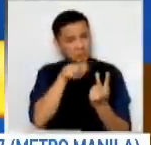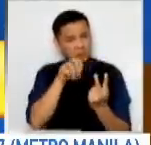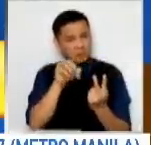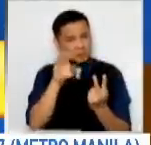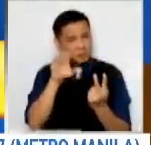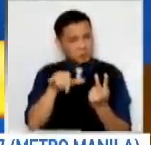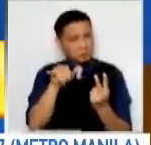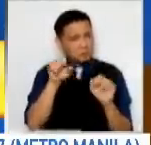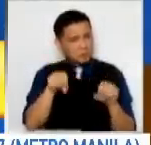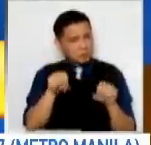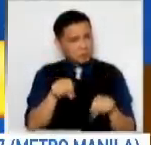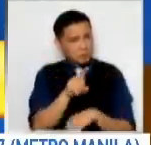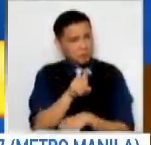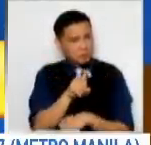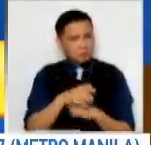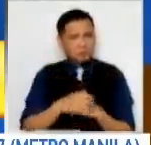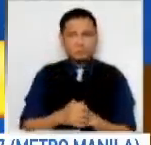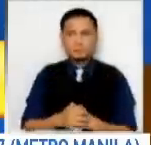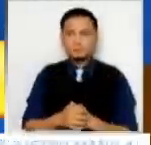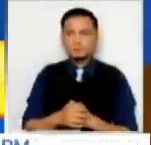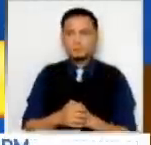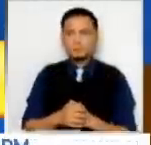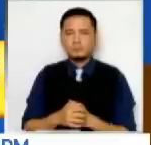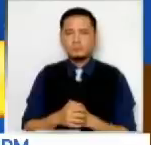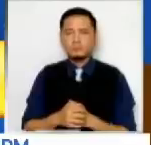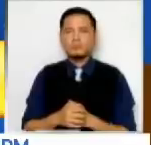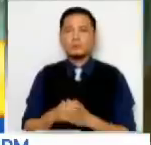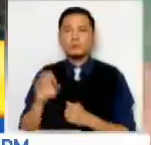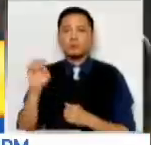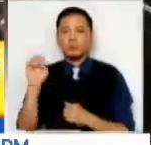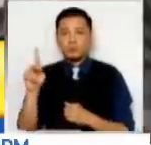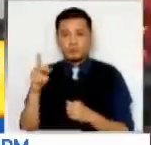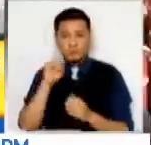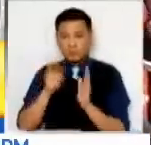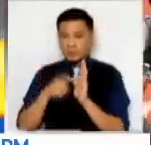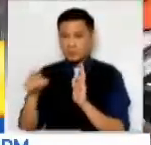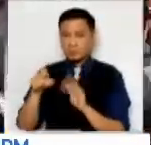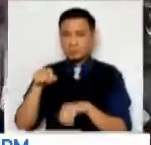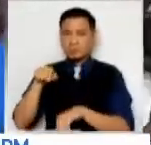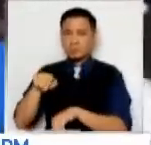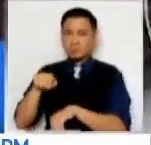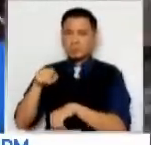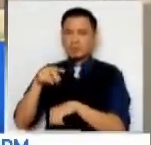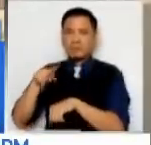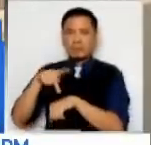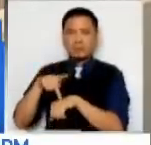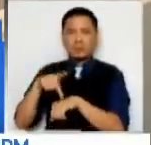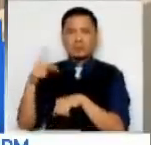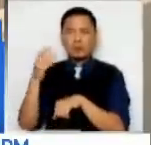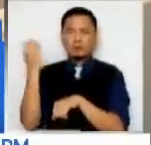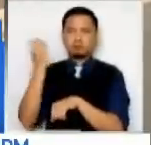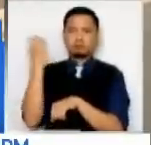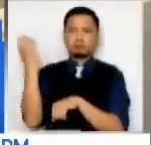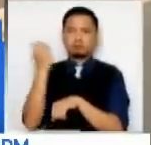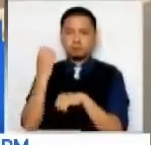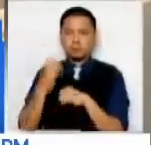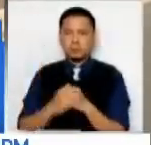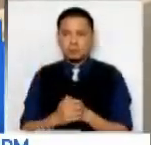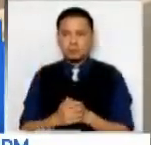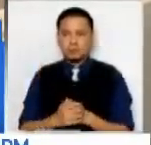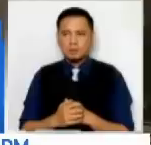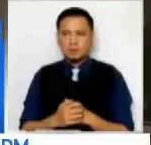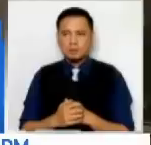the health agency of the country, yun po yung ating napipinto o no, na pag-iisipan base po sa